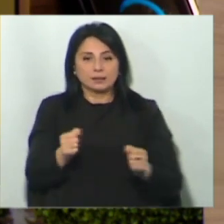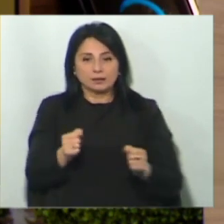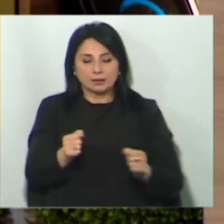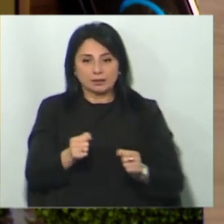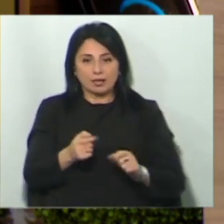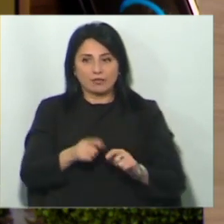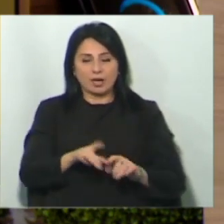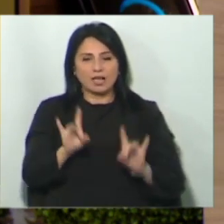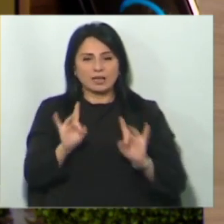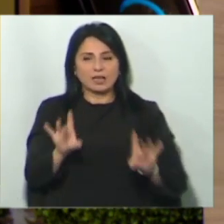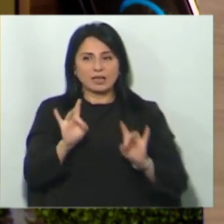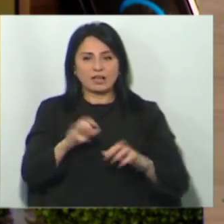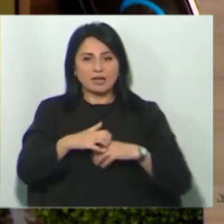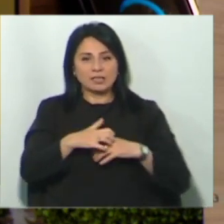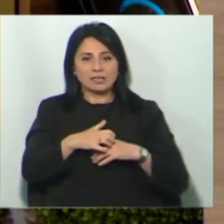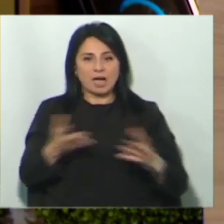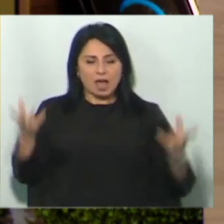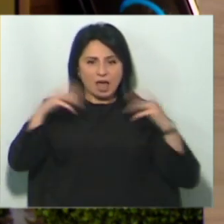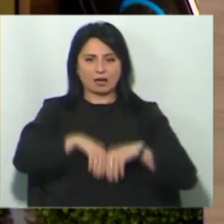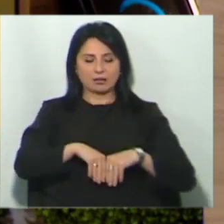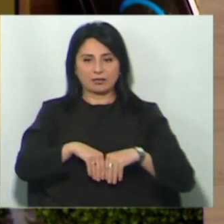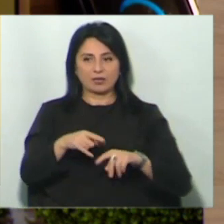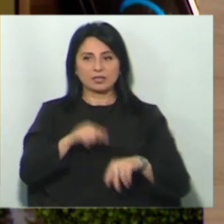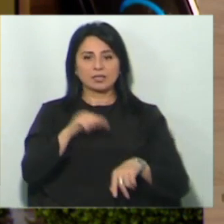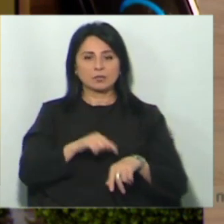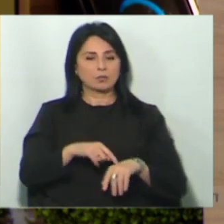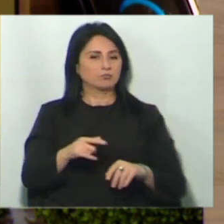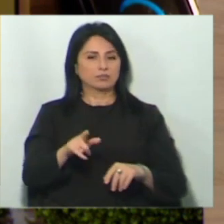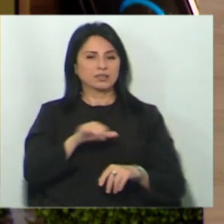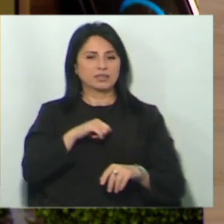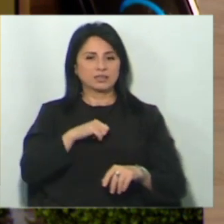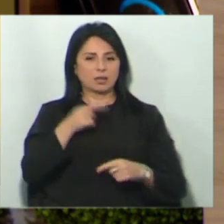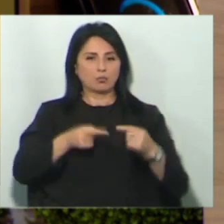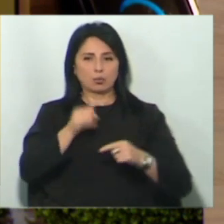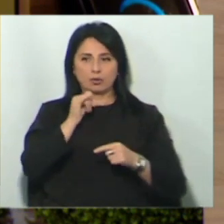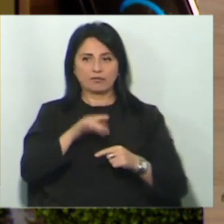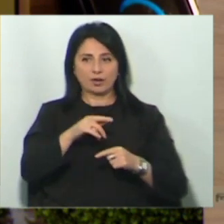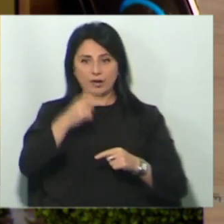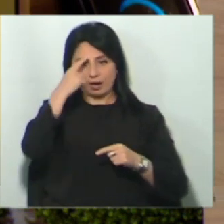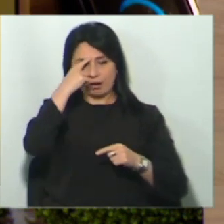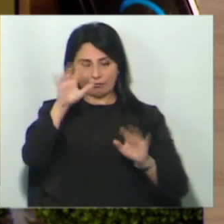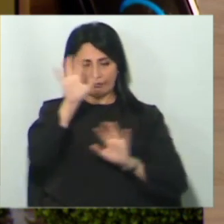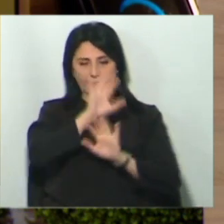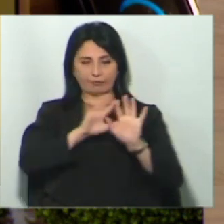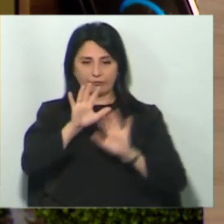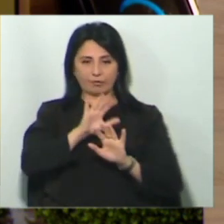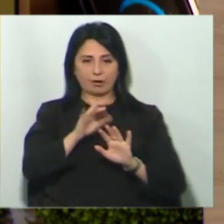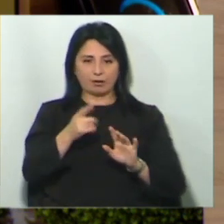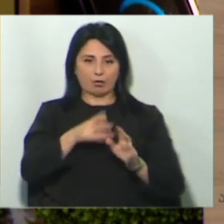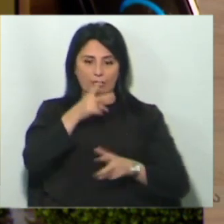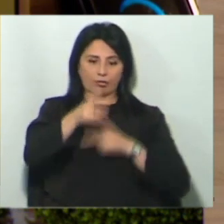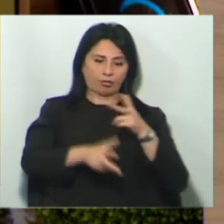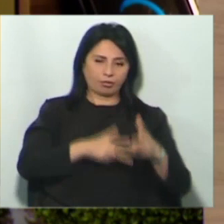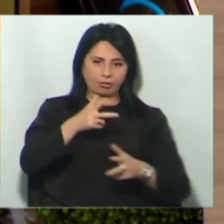ძალიან ძლიერი ტკივილი და ქავილი ერთად. ეს არის ის სიმპტომები, აღარ საუბრობ გონების დაბინძურზე,